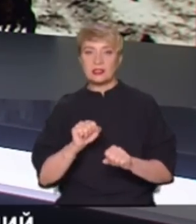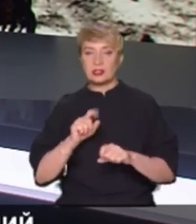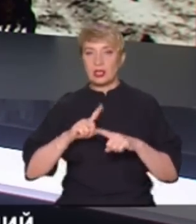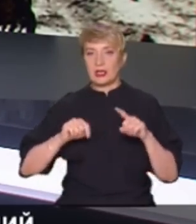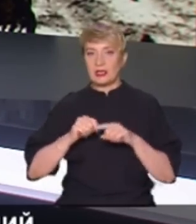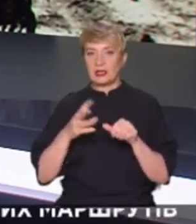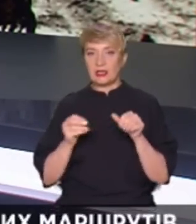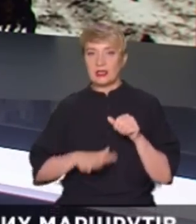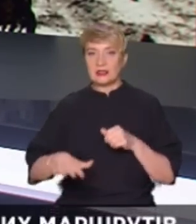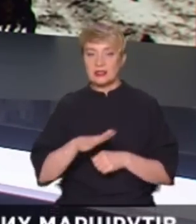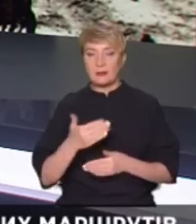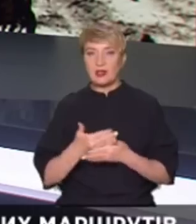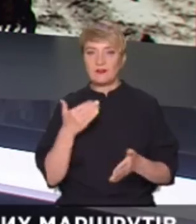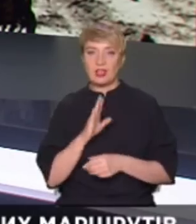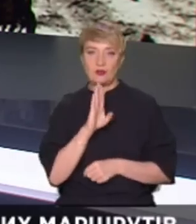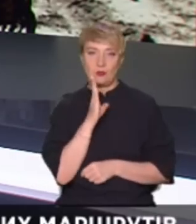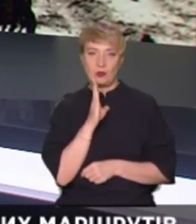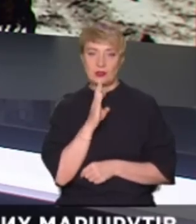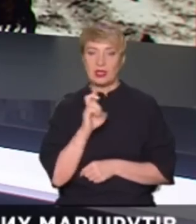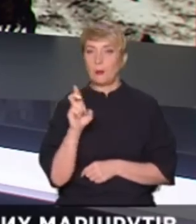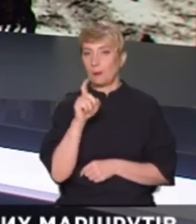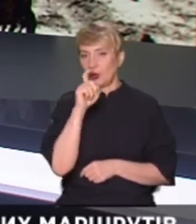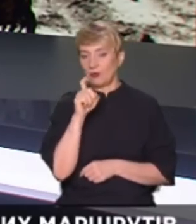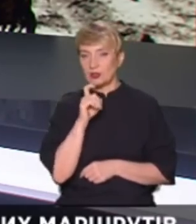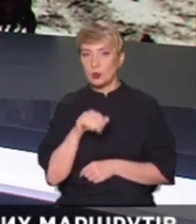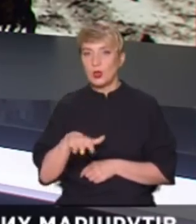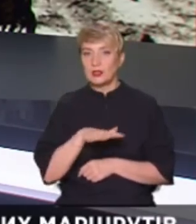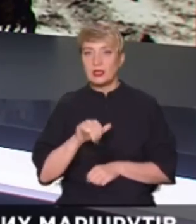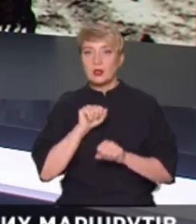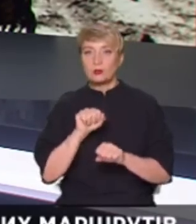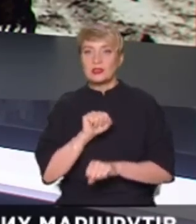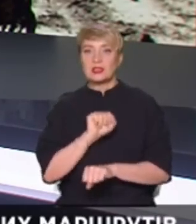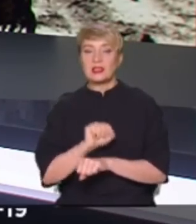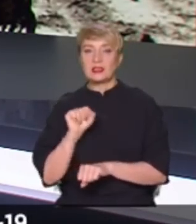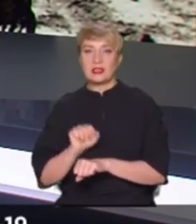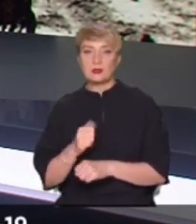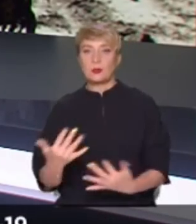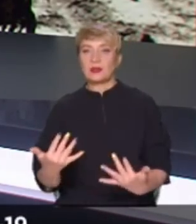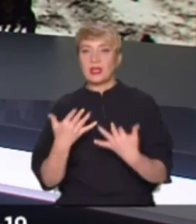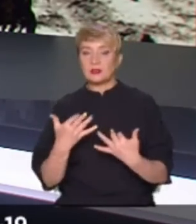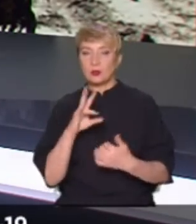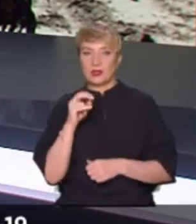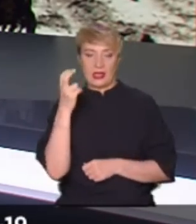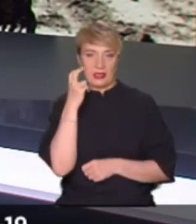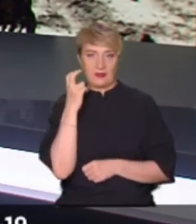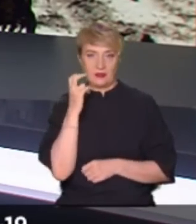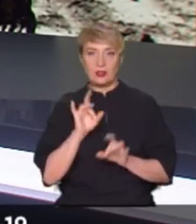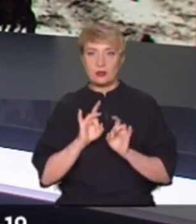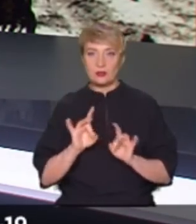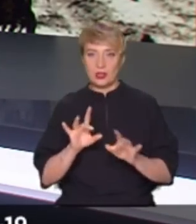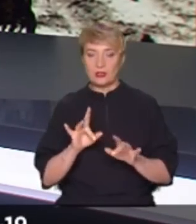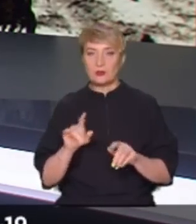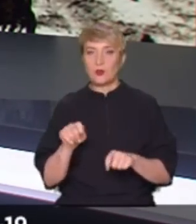ворога. Як бійці Броварської територіальної оборони зупиняли наступ на Київщині, далі розкажемо у сюжеті.